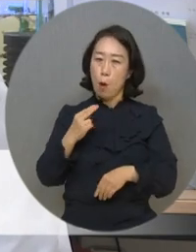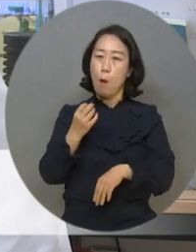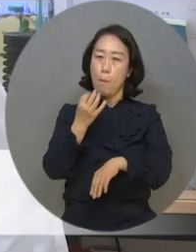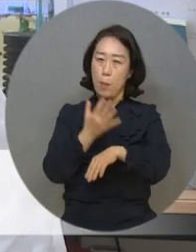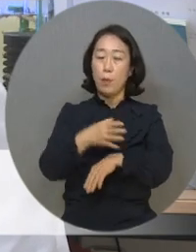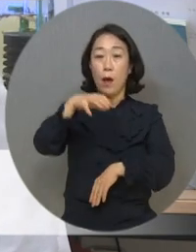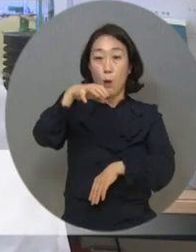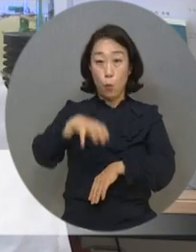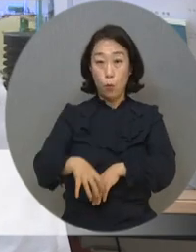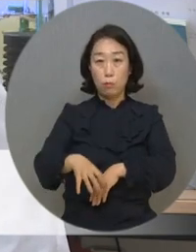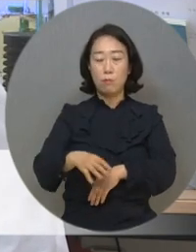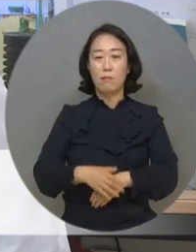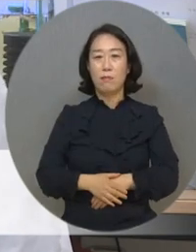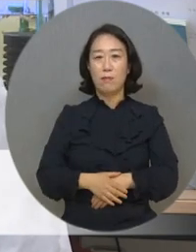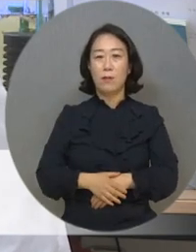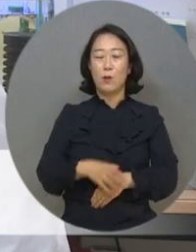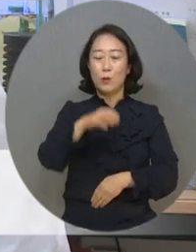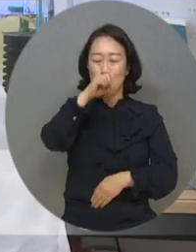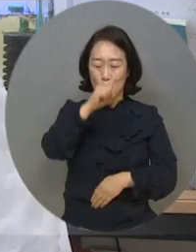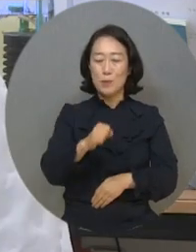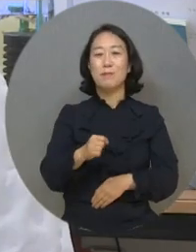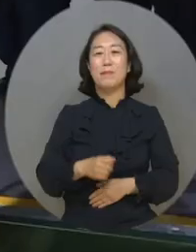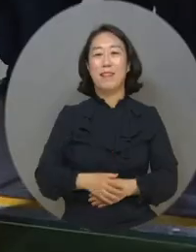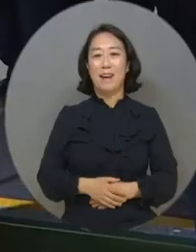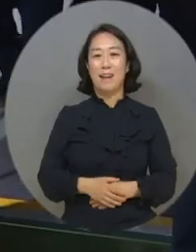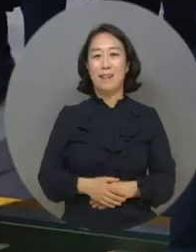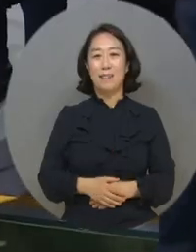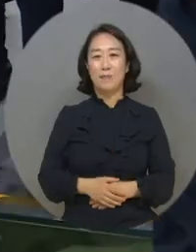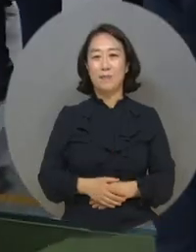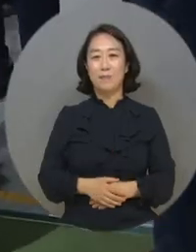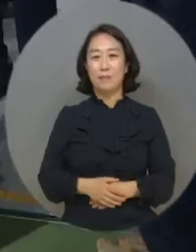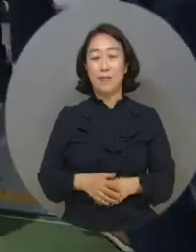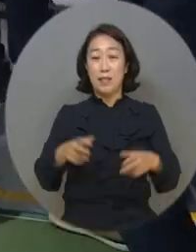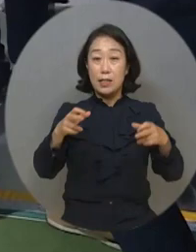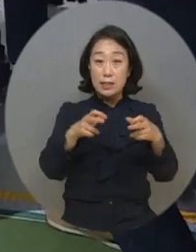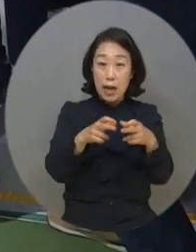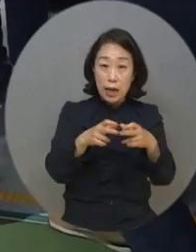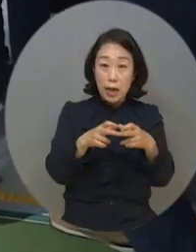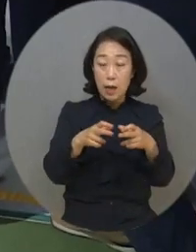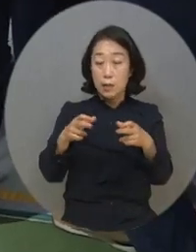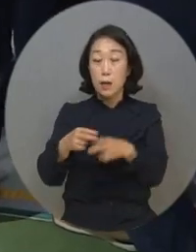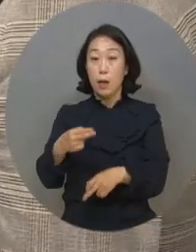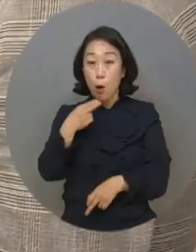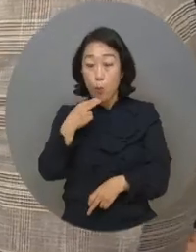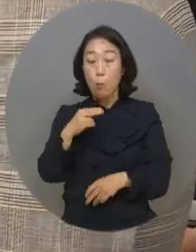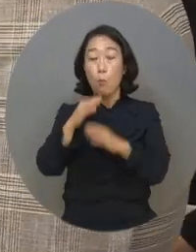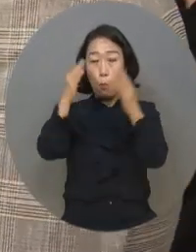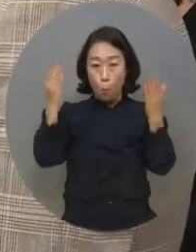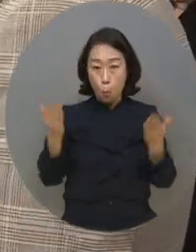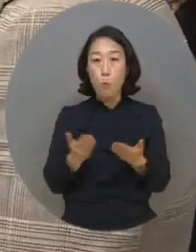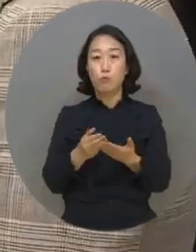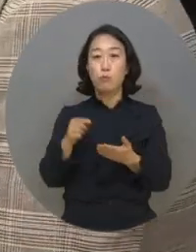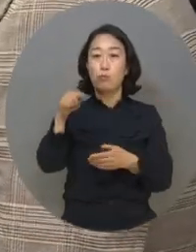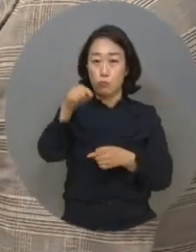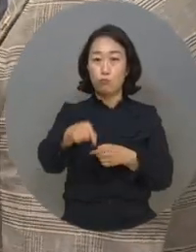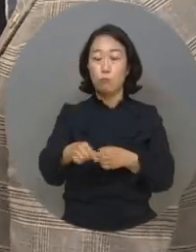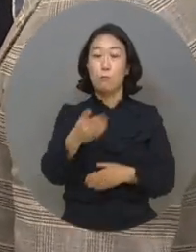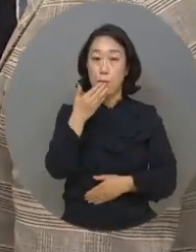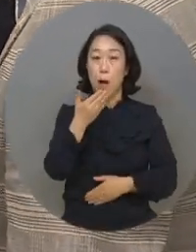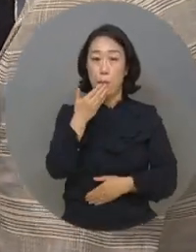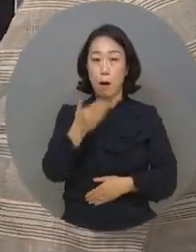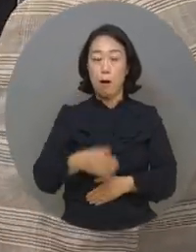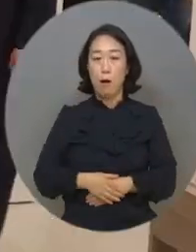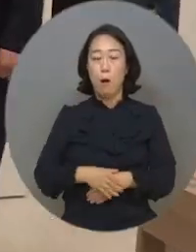게 참 여기 이곳 쉼터는 참 좋은 것 같아요. 장애인은 물론 비장애인도 이용할 수 있는 이곳은 모두가